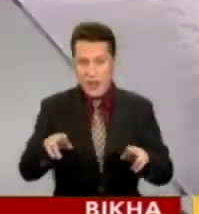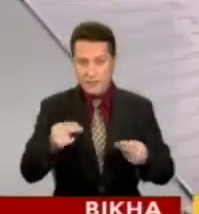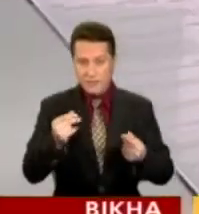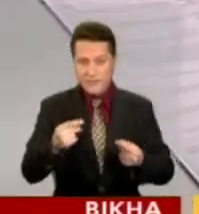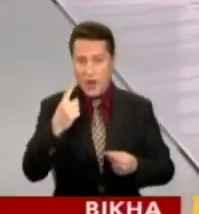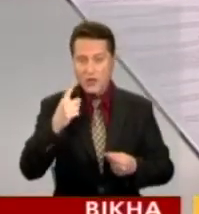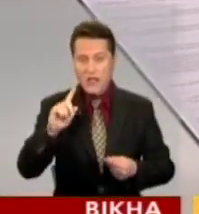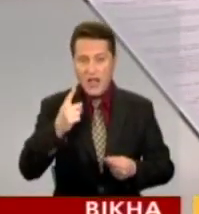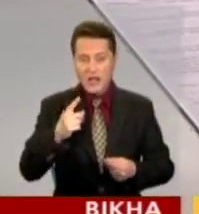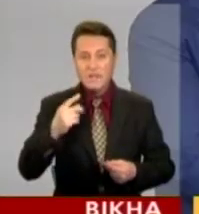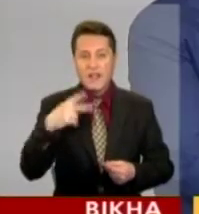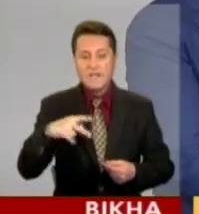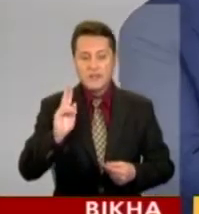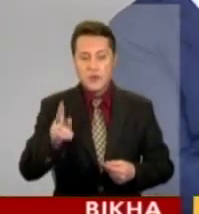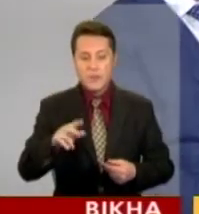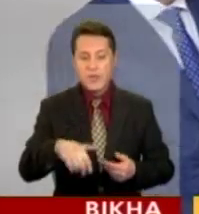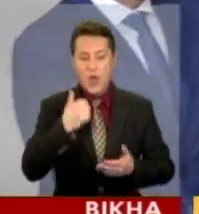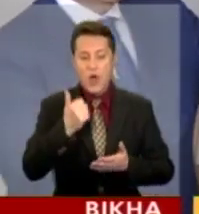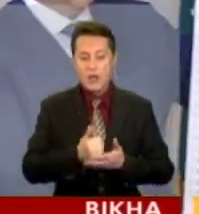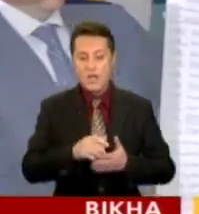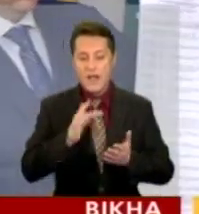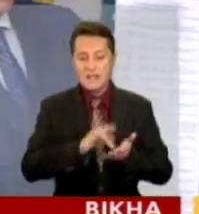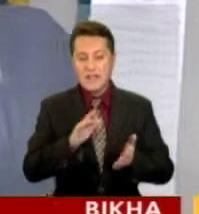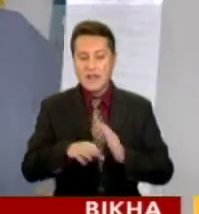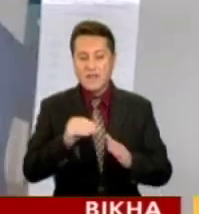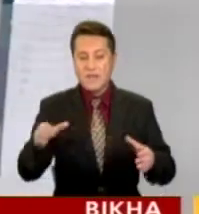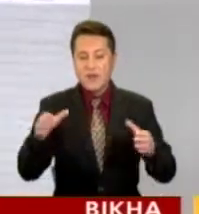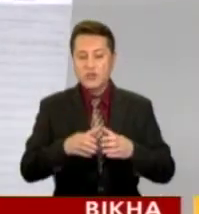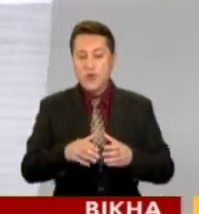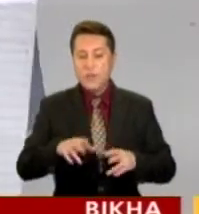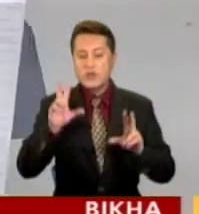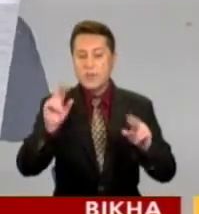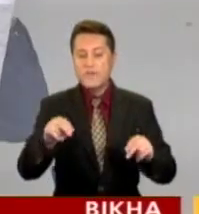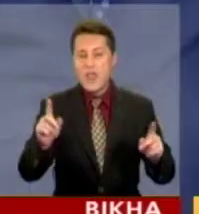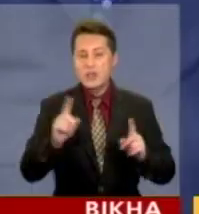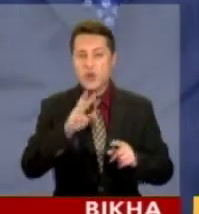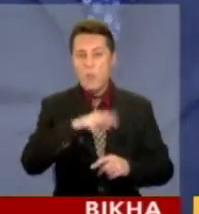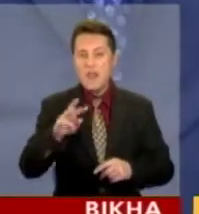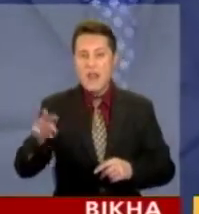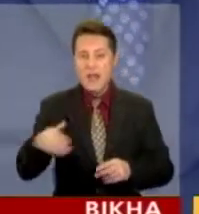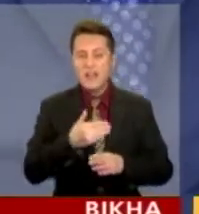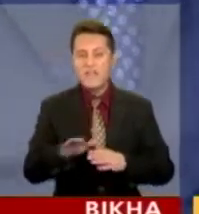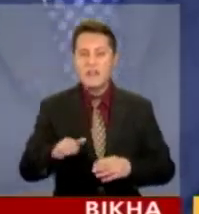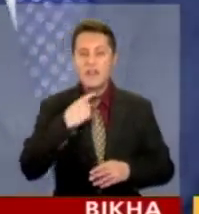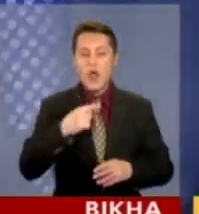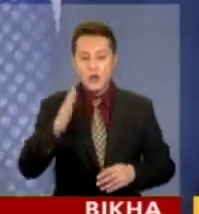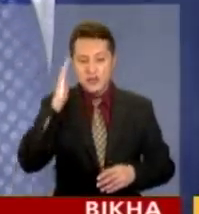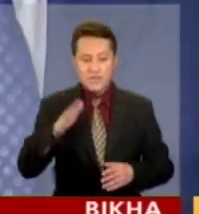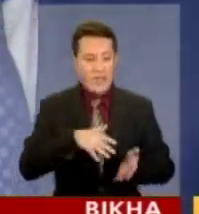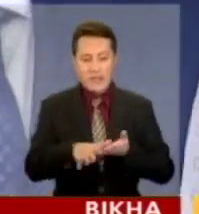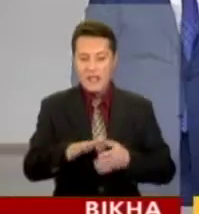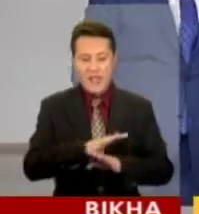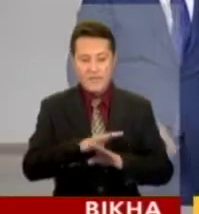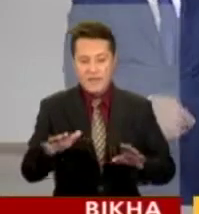копійок та голова центрвиборчкому Михайло хидовський поквапно запевняє мільярда виділеного на голосування усього не витратять